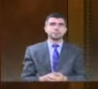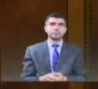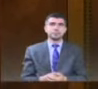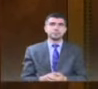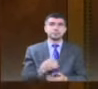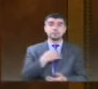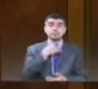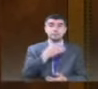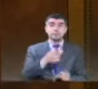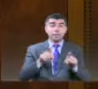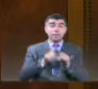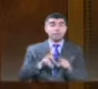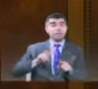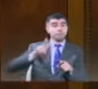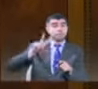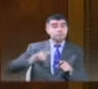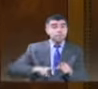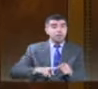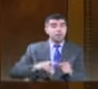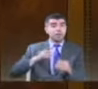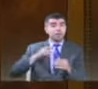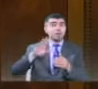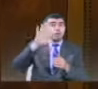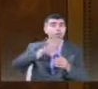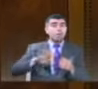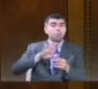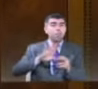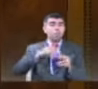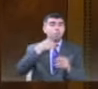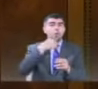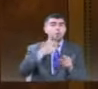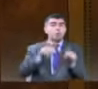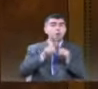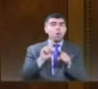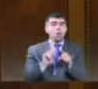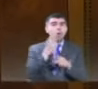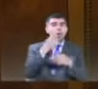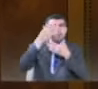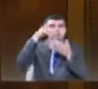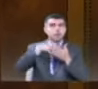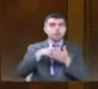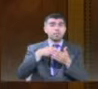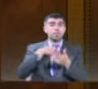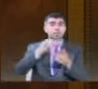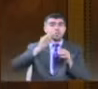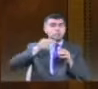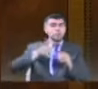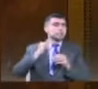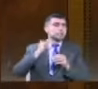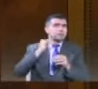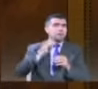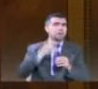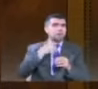وكذا بالدور المحوري الذي تطلع به بلادنا على المستوى الجهوي داخل الاتحاد المتوسط، كما نوهت هذه الدول